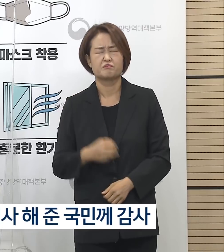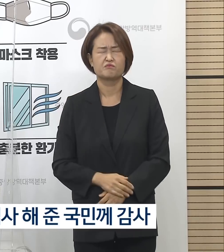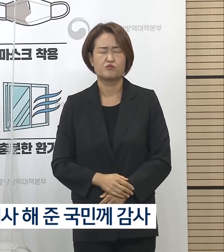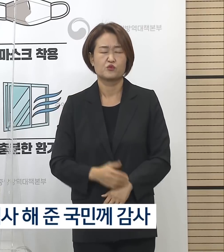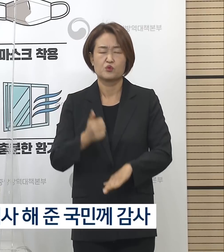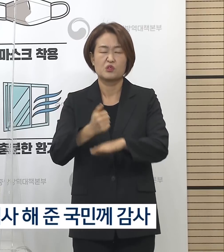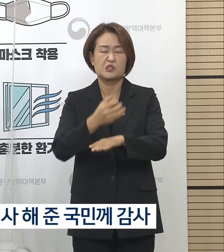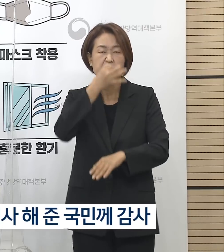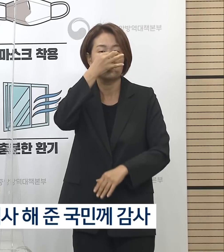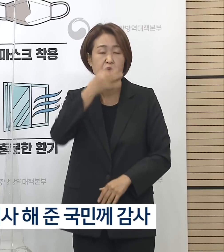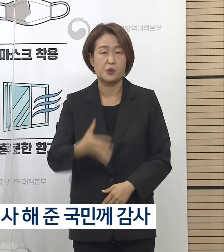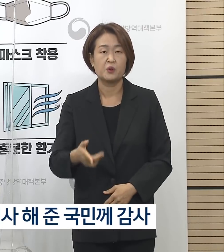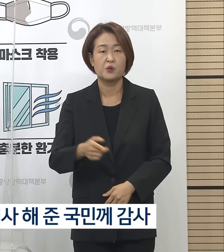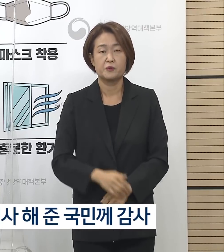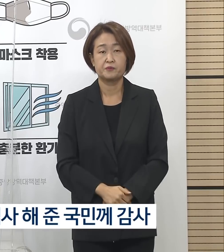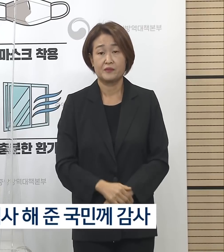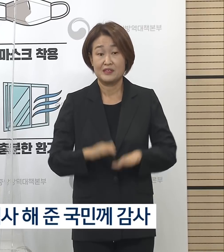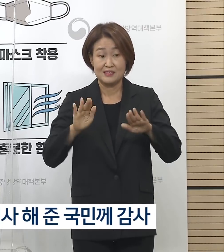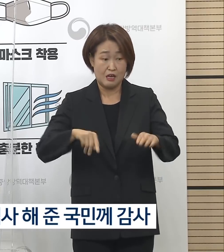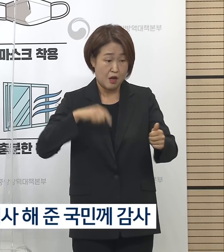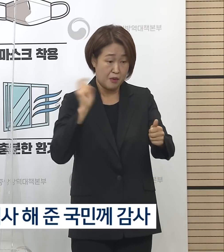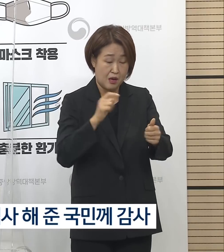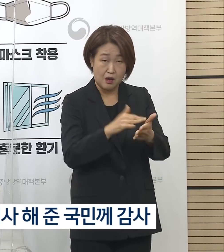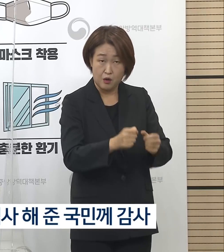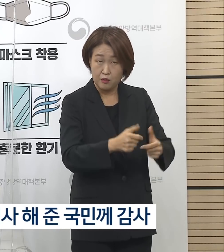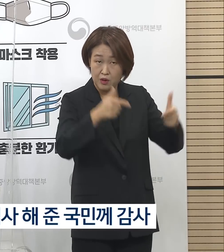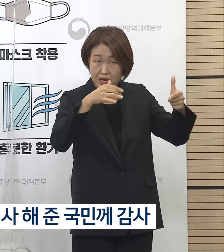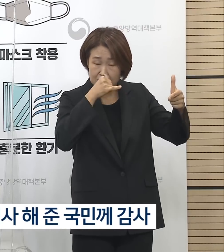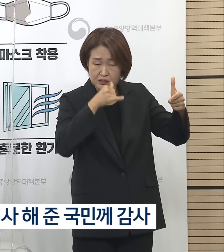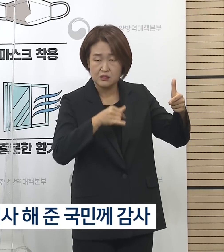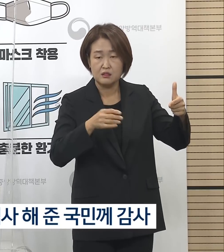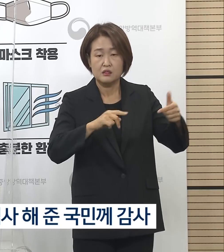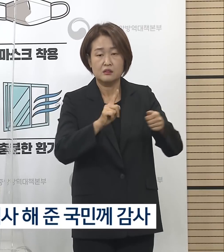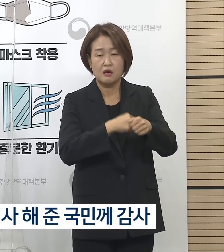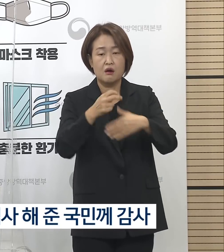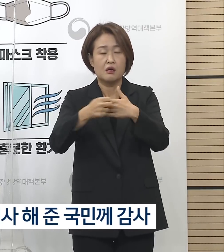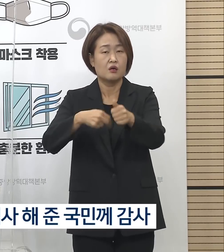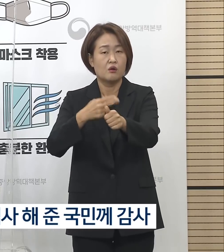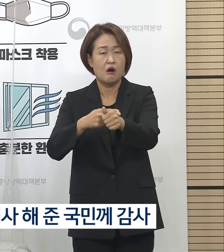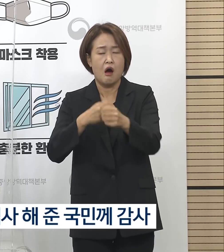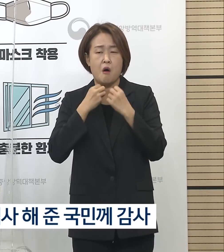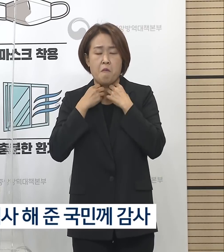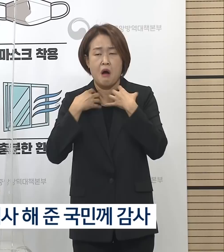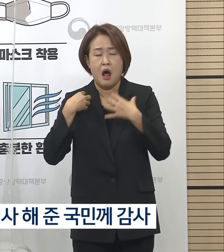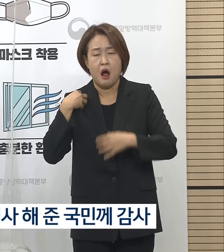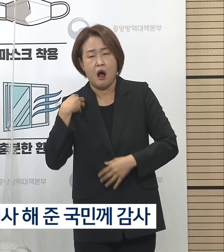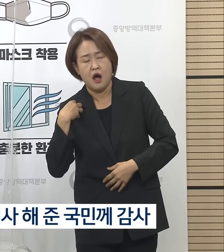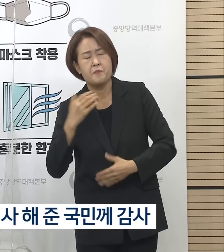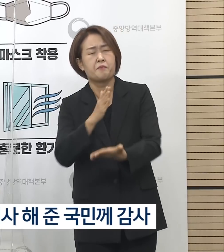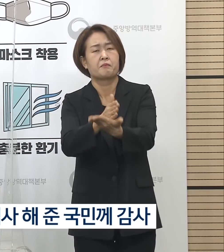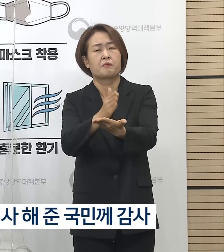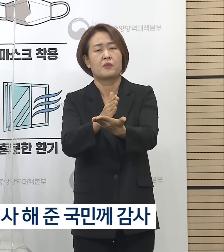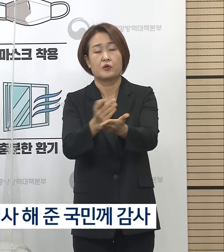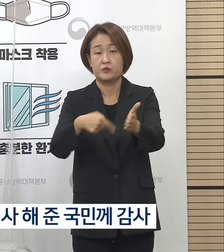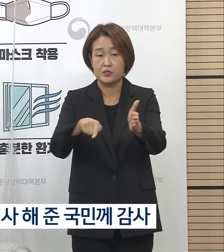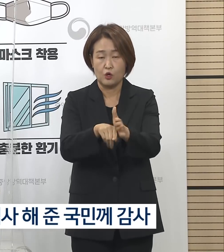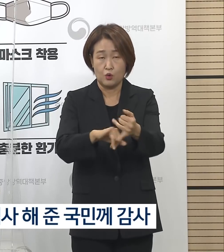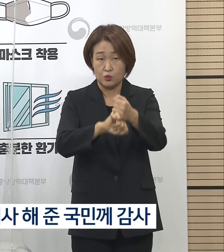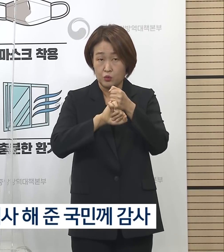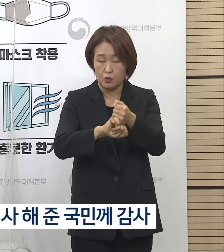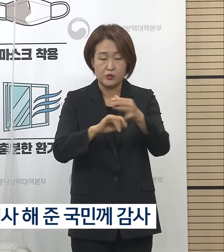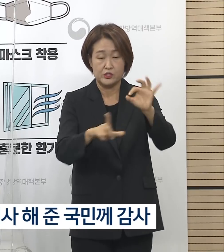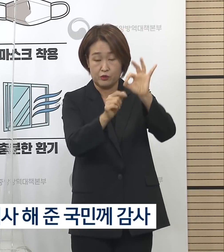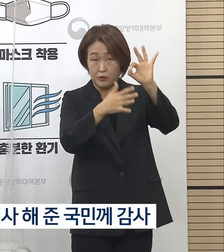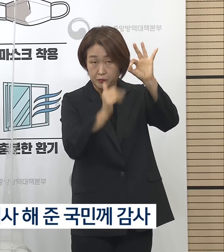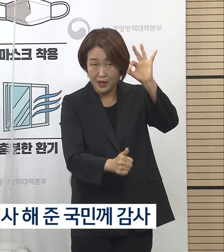현재 상황에서는 급격한 확진자 증가로 의료체계 과부하가 발생하지 않도록 10월 말 접종 완료할